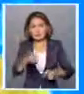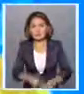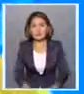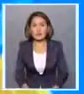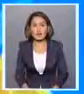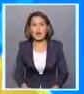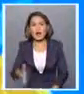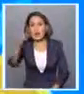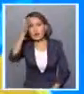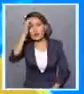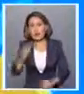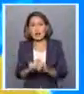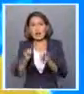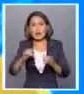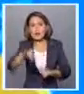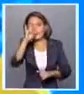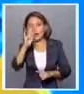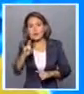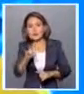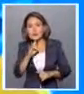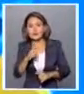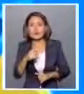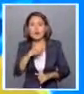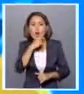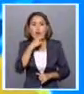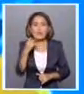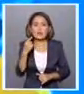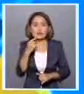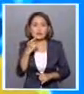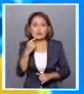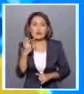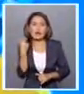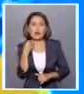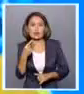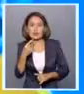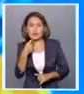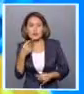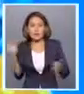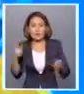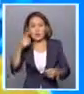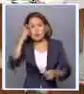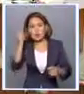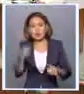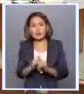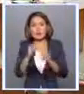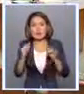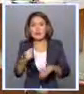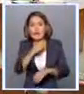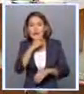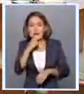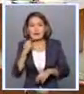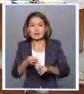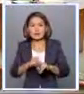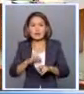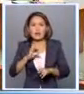Білім саласының мамандары Қазақстанға үш тілділік саясатын енгізу үшін шетелдік сарапшылардың көмегіне жүгінді. Ресей, Эстония,